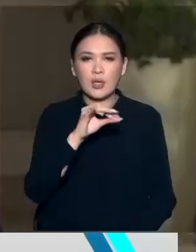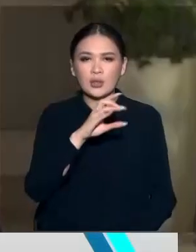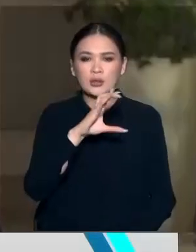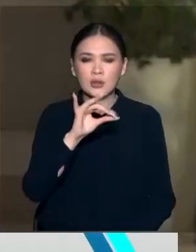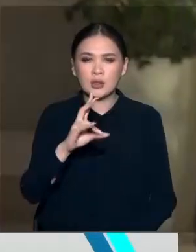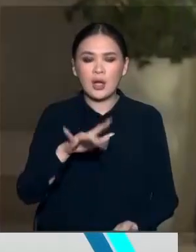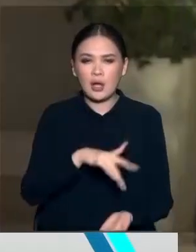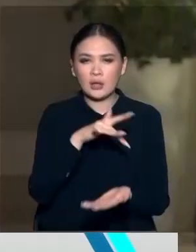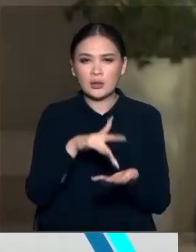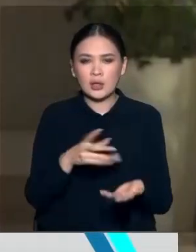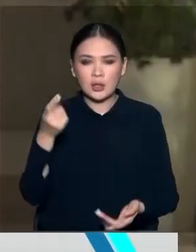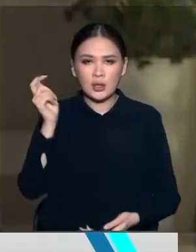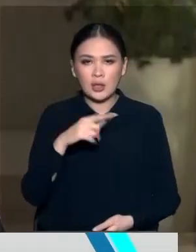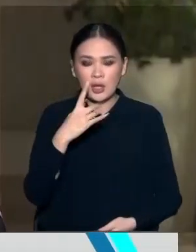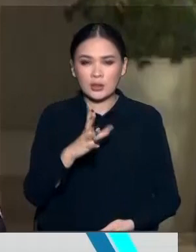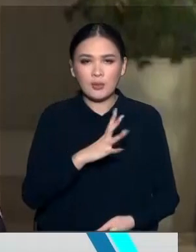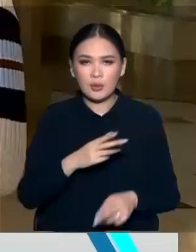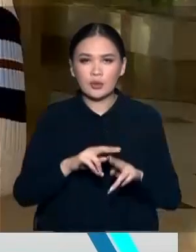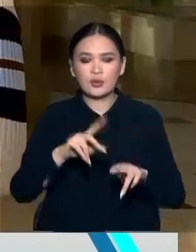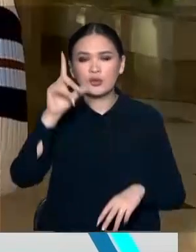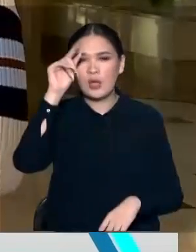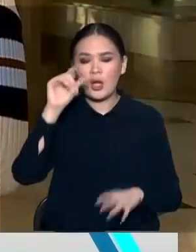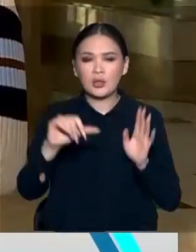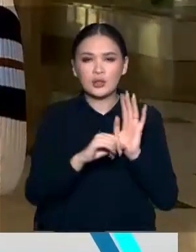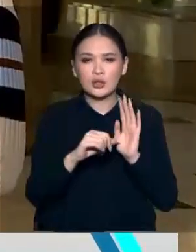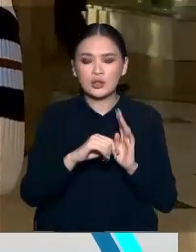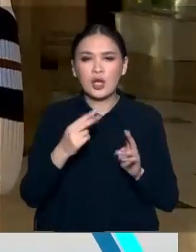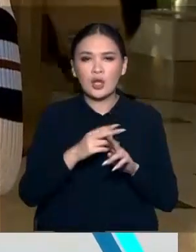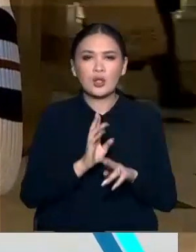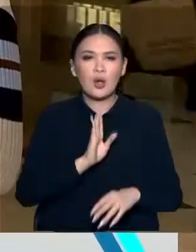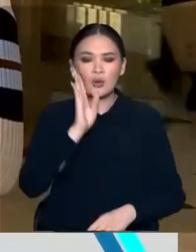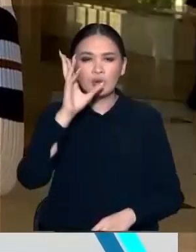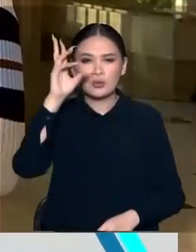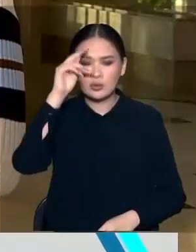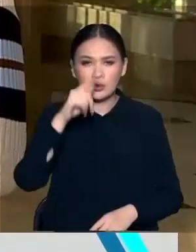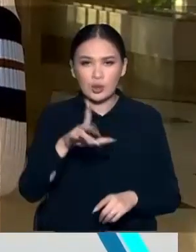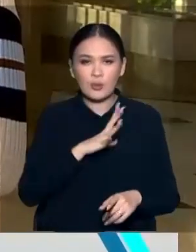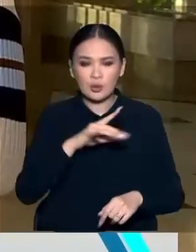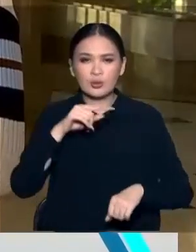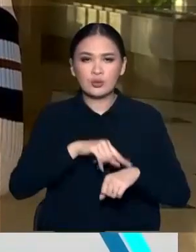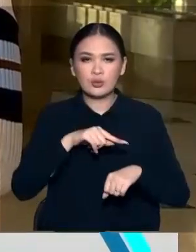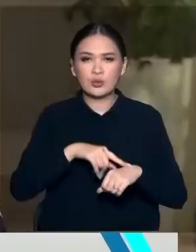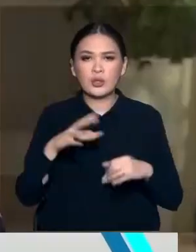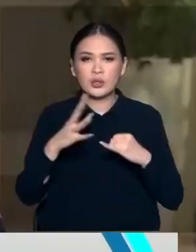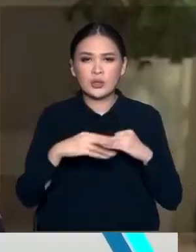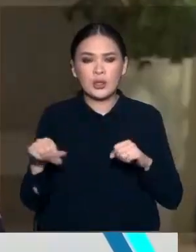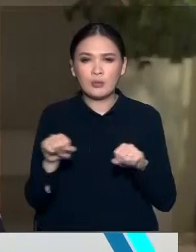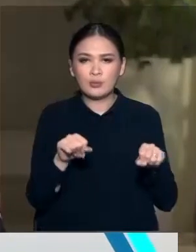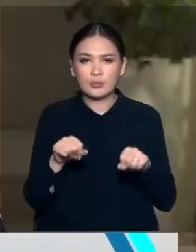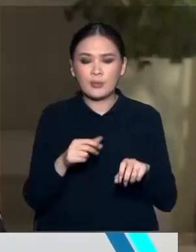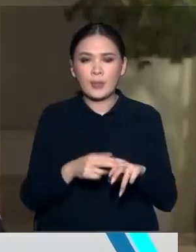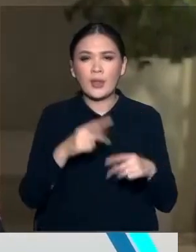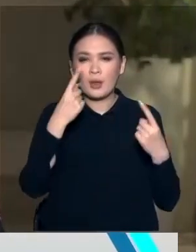деп. Дүйсенбі күні, яғни 6 ақпан күні таңғы уақытта сендерде байқадыңдар ма жердің сілкінісін? Біздікі